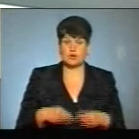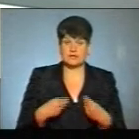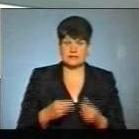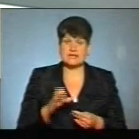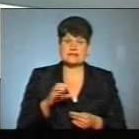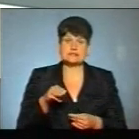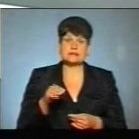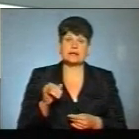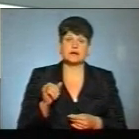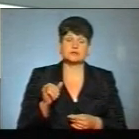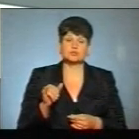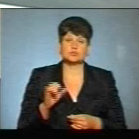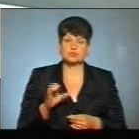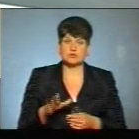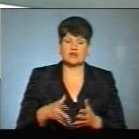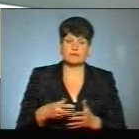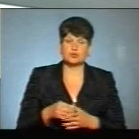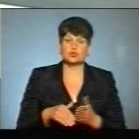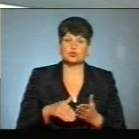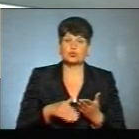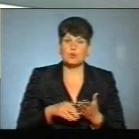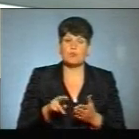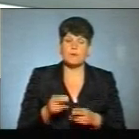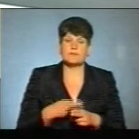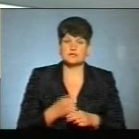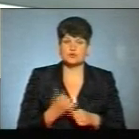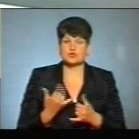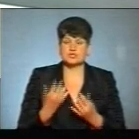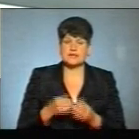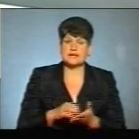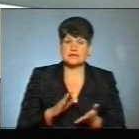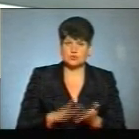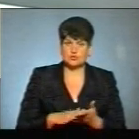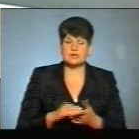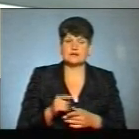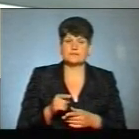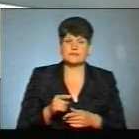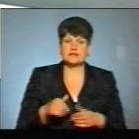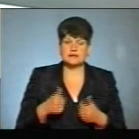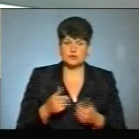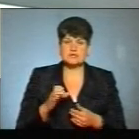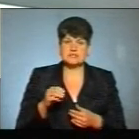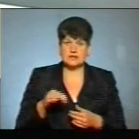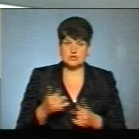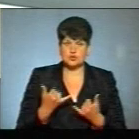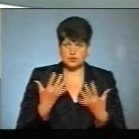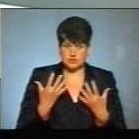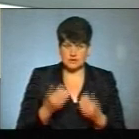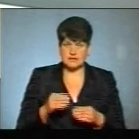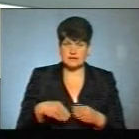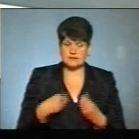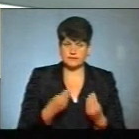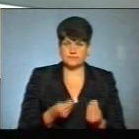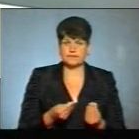статусу, про виплату допомоги по безробіттю, вона сьогоднішнього дня реєструється, їй призначають, надається статус безробітного, і сьогоднішнього дня їй